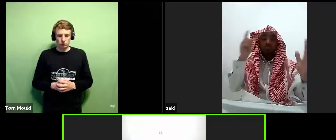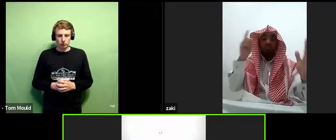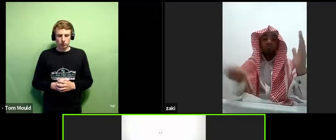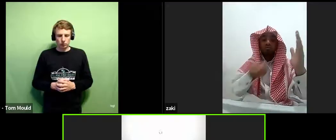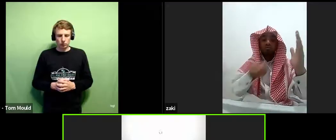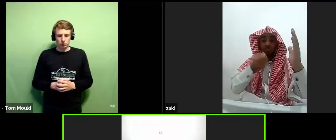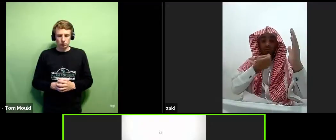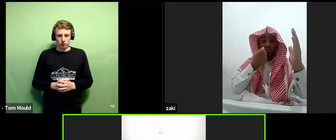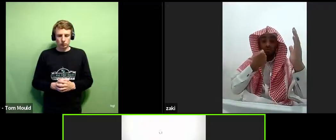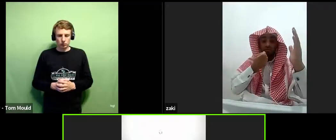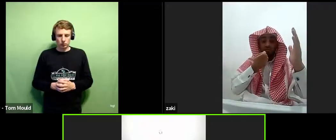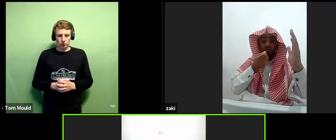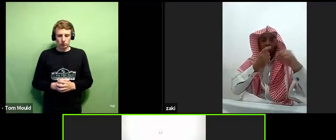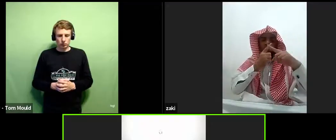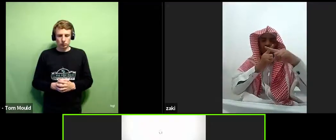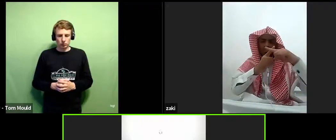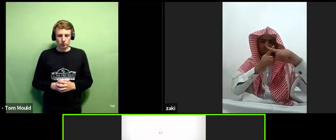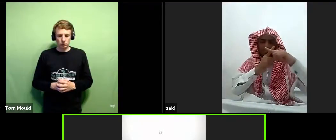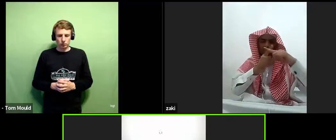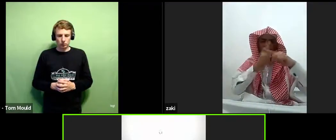جَزَاءُ